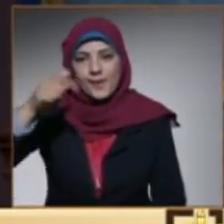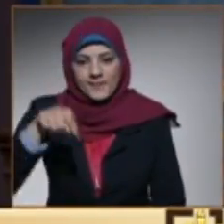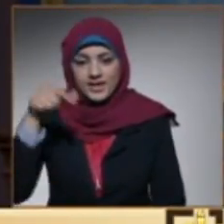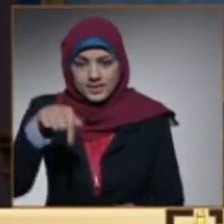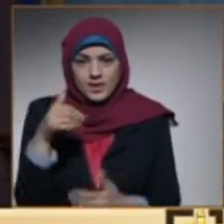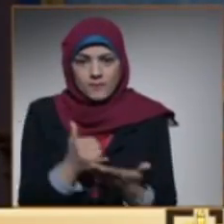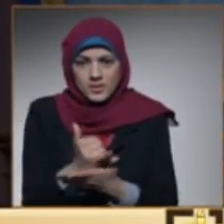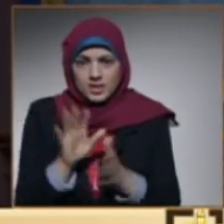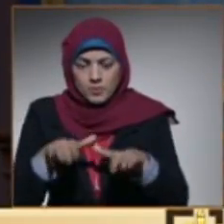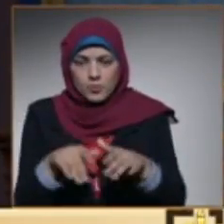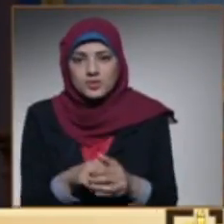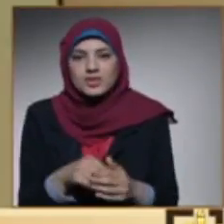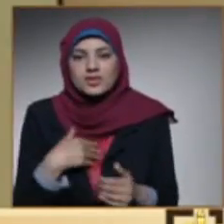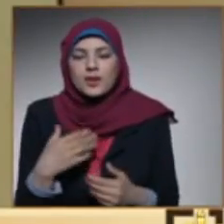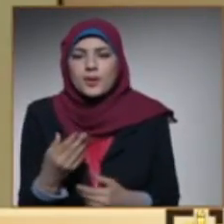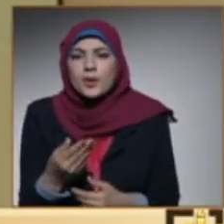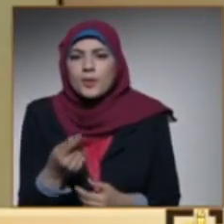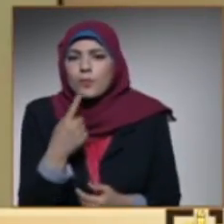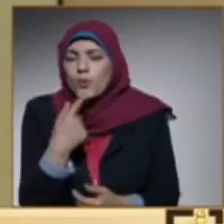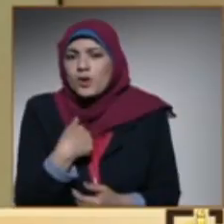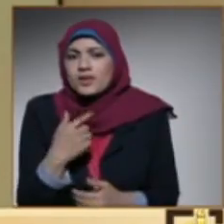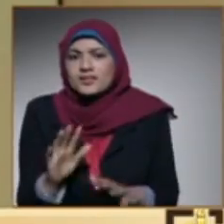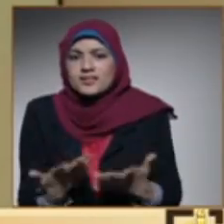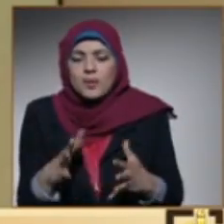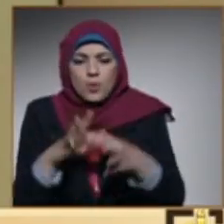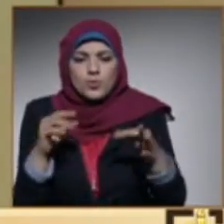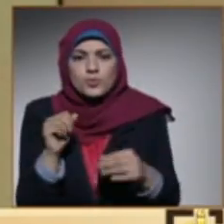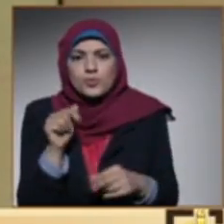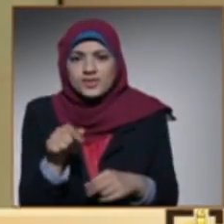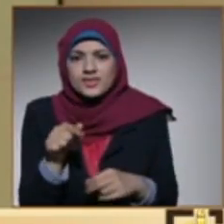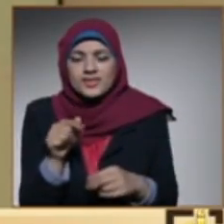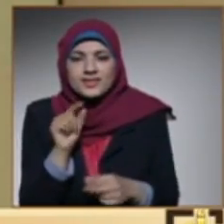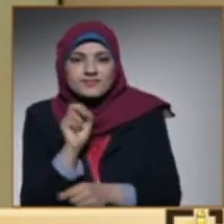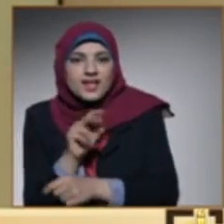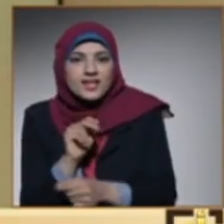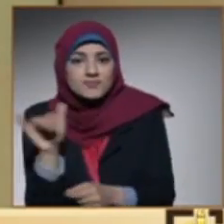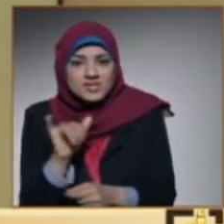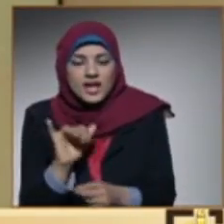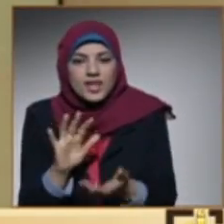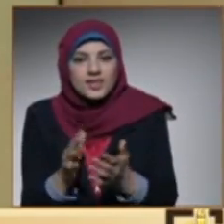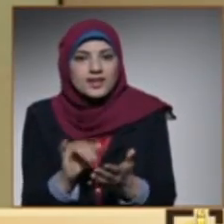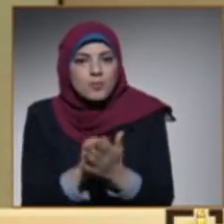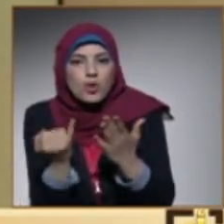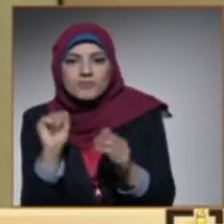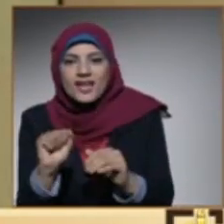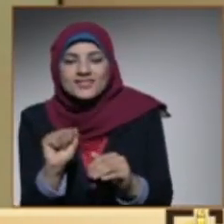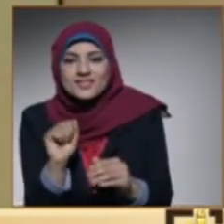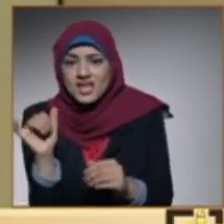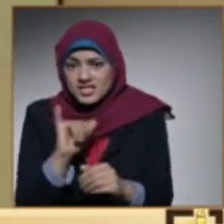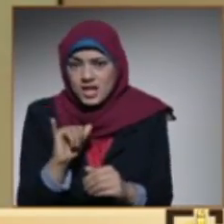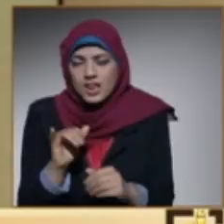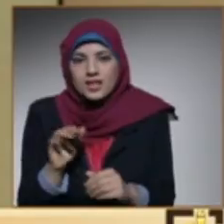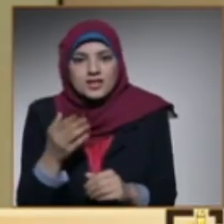في مدرسه. طيب قول لي، الموضوع بالنسبة لك سهل؟ التعليم سهل؟ المناهج بتعرف يعني تتلقاها